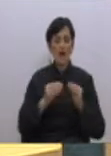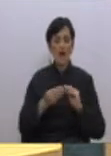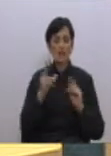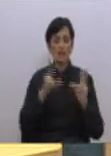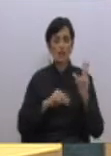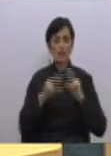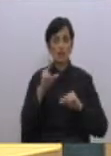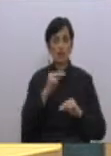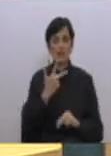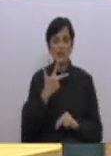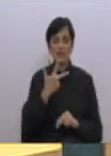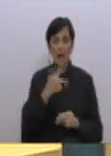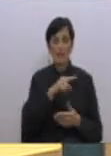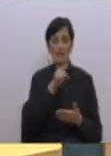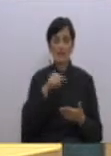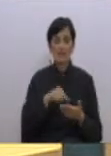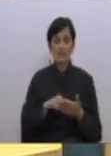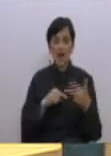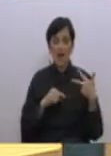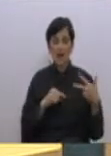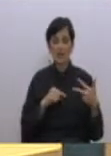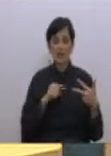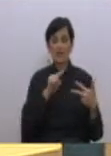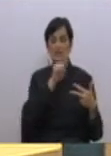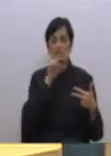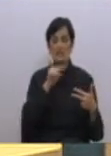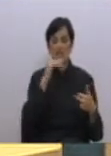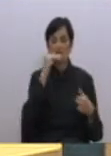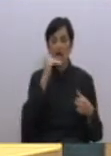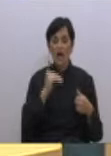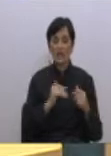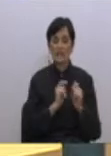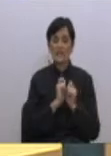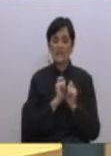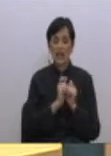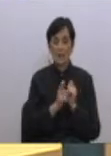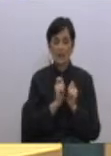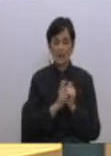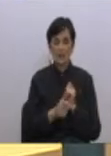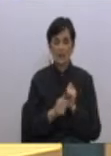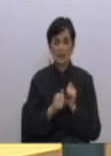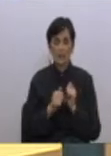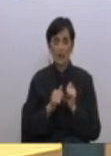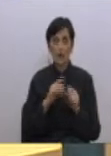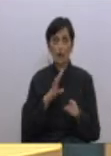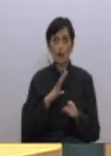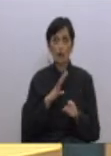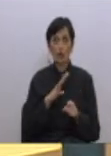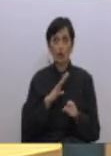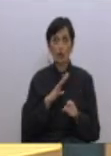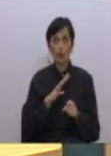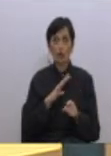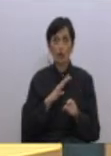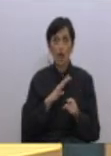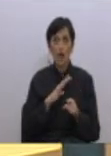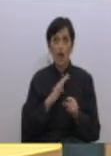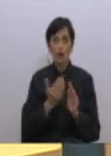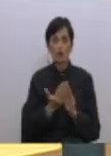ითვლება სამი საკითხი. ეს საკითხები იყო დაფინანსება, ეს იყო